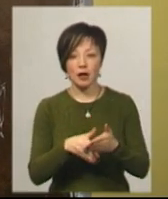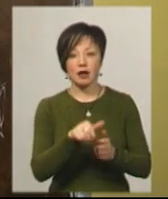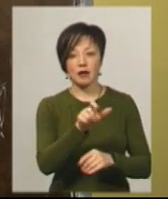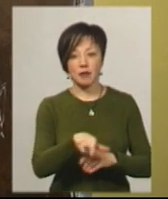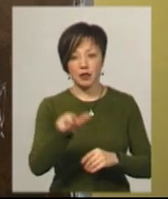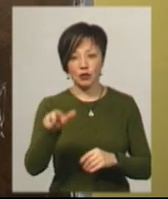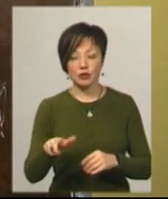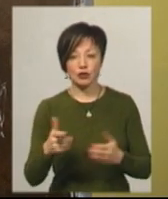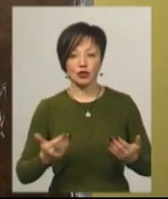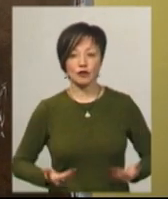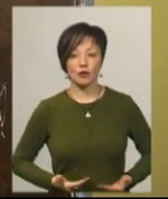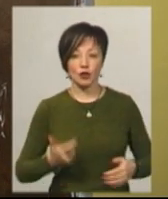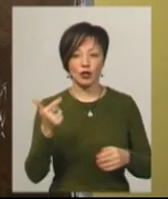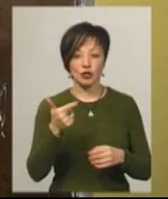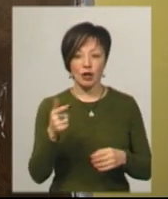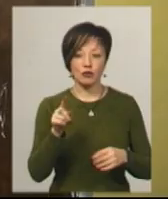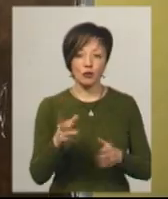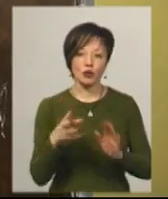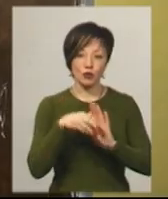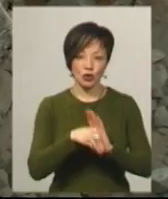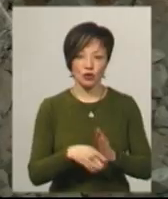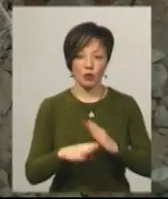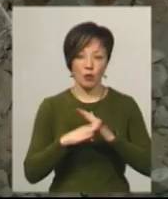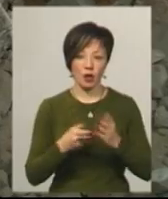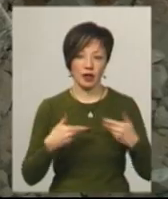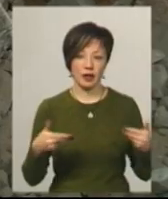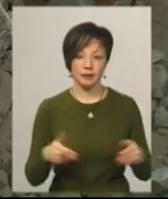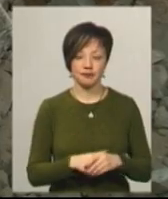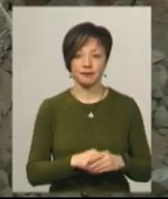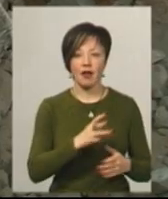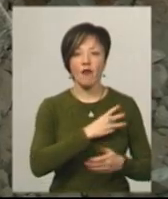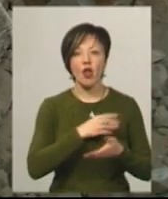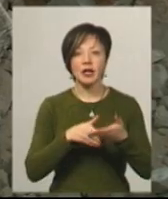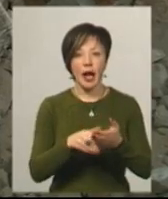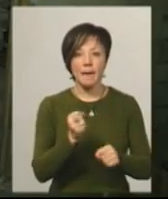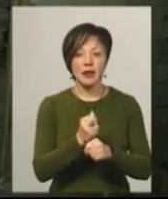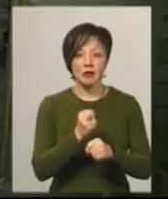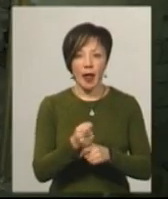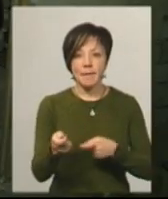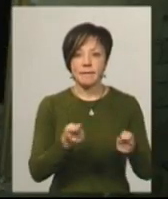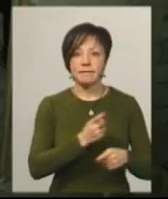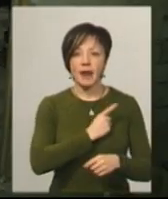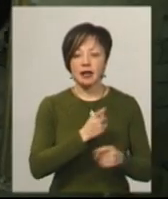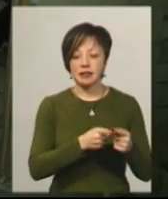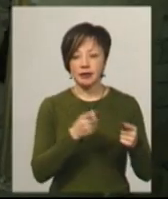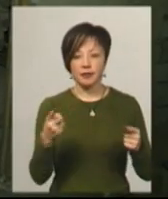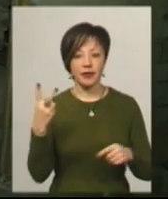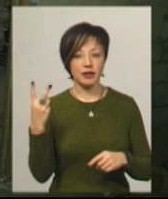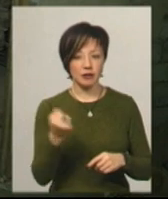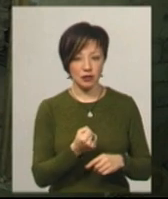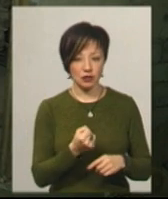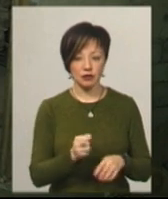мешканців, людей, які живуть в Гречанах, для того, щоб вони долучилися і допомогли нам. Волонтери БУРу працюватимуть під керівництвом майстра впродовж 2 тижнів,